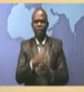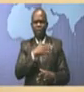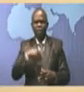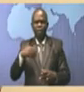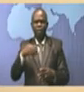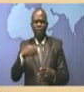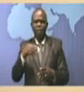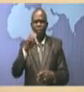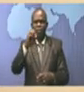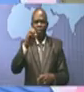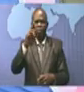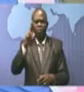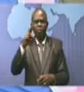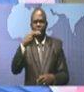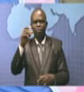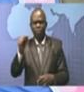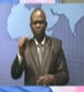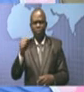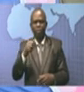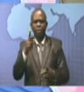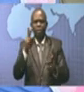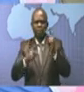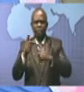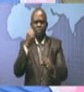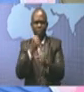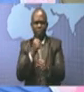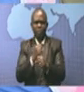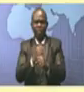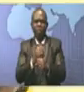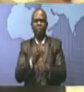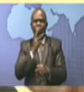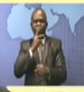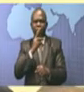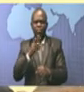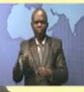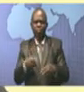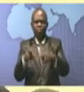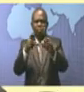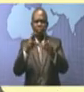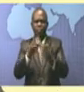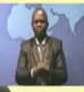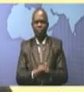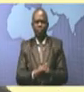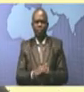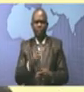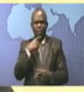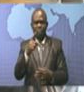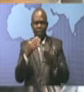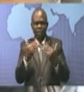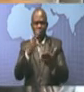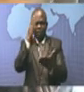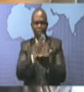les exploitants de ces rivières ont d'abord reçu les explications sur l'origine de la mesure de suspendre leurs travaux de